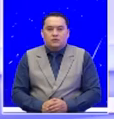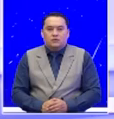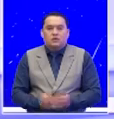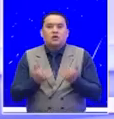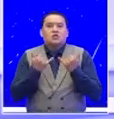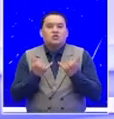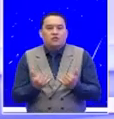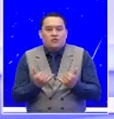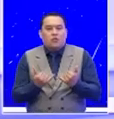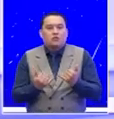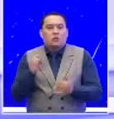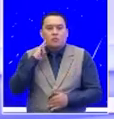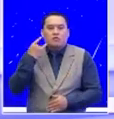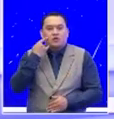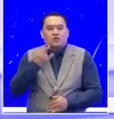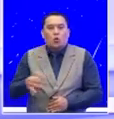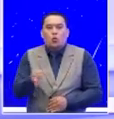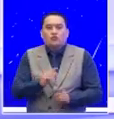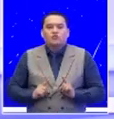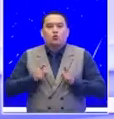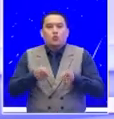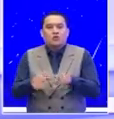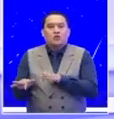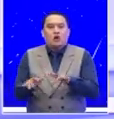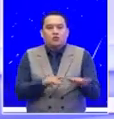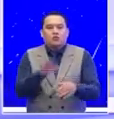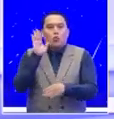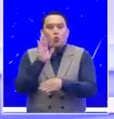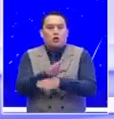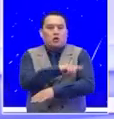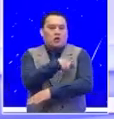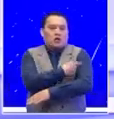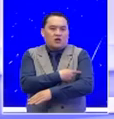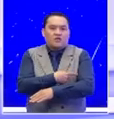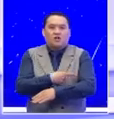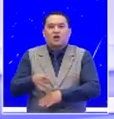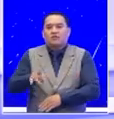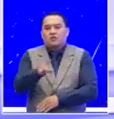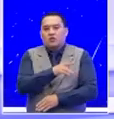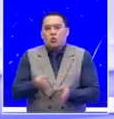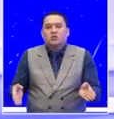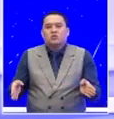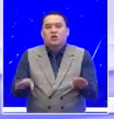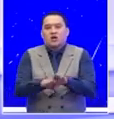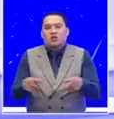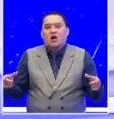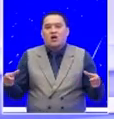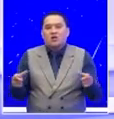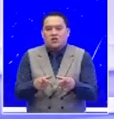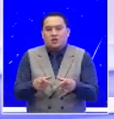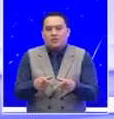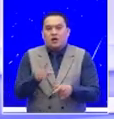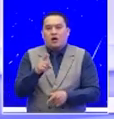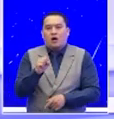С сегодняшнего дня в Павлодарской области вступило в действие постановление главного санитарного врача. Регион закрыли на